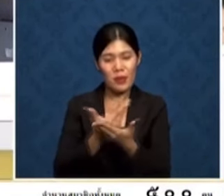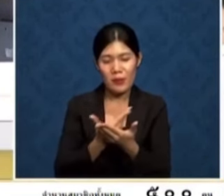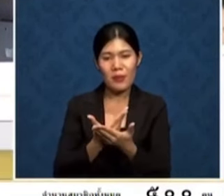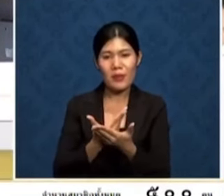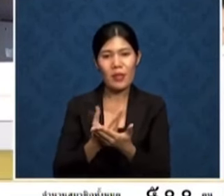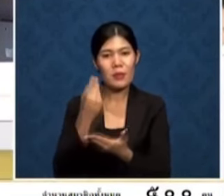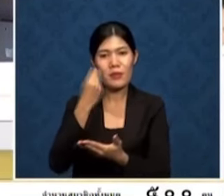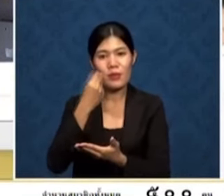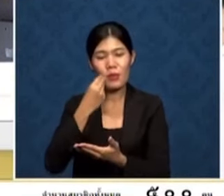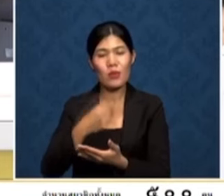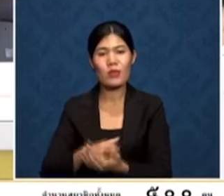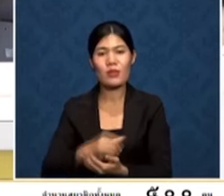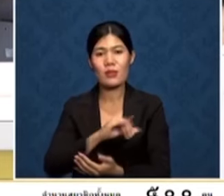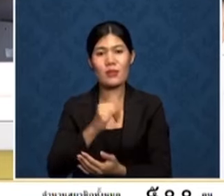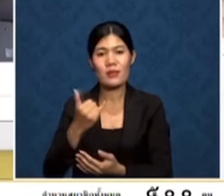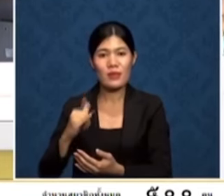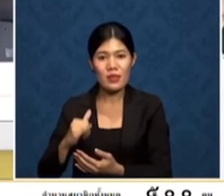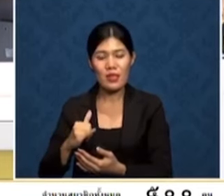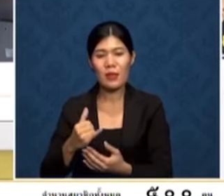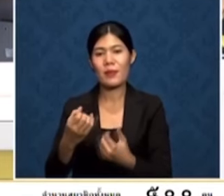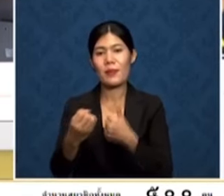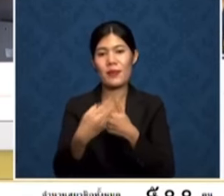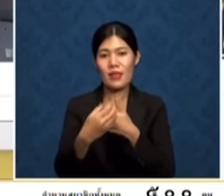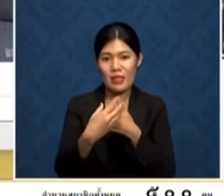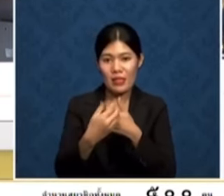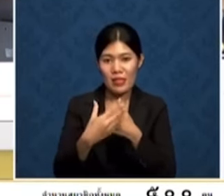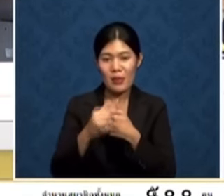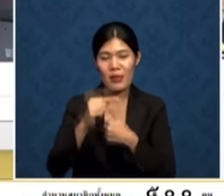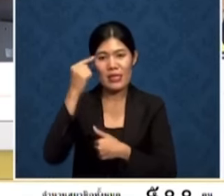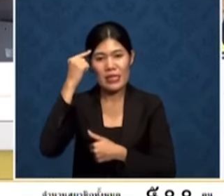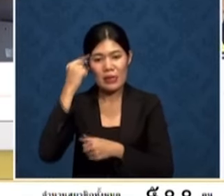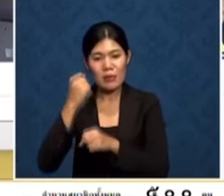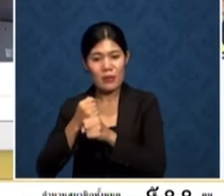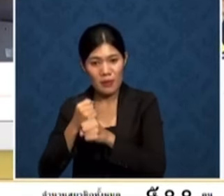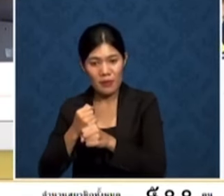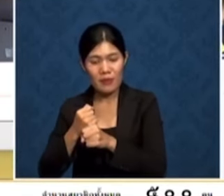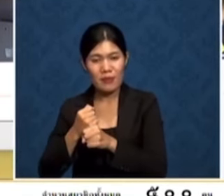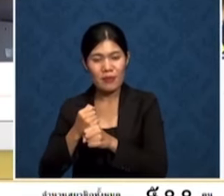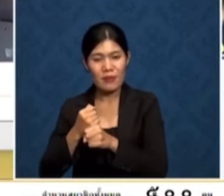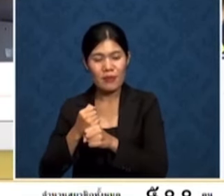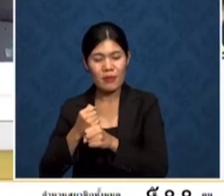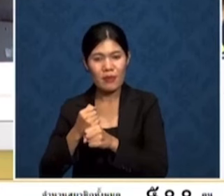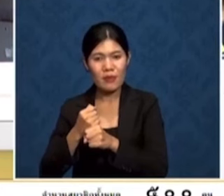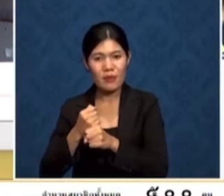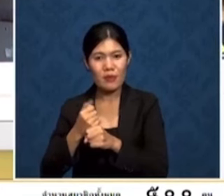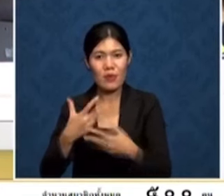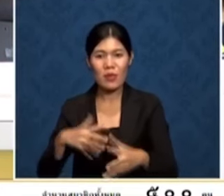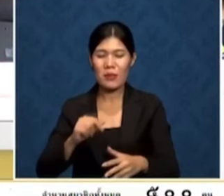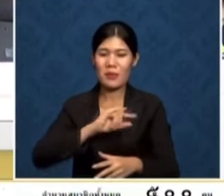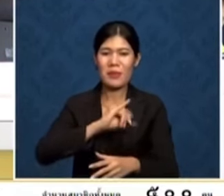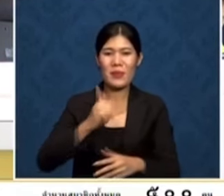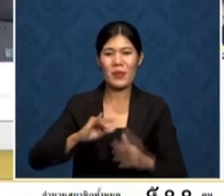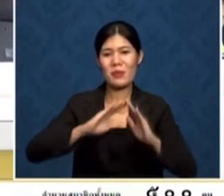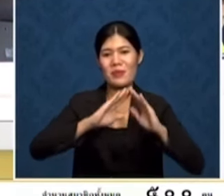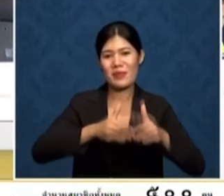นะครับบางวาทกรรมอาจจะดูหนักไปนิดนะครับไม่ว่าจะเป็นเรื่องของคิดไปทำไปนะครับเป็นเรื่องของเอ่อเจ๊งไม่ว่าเสีย